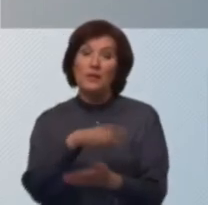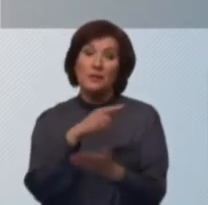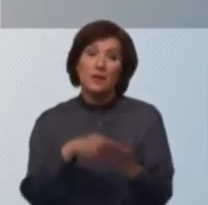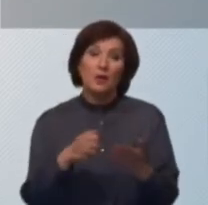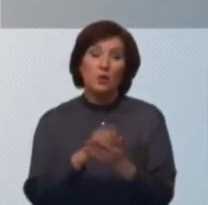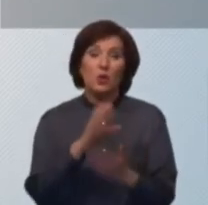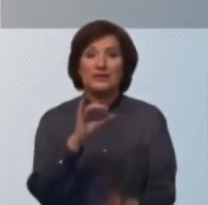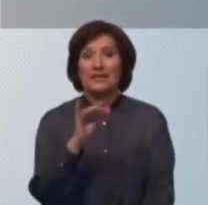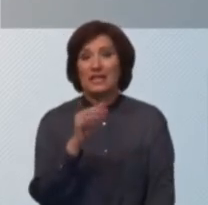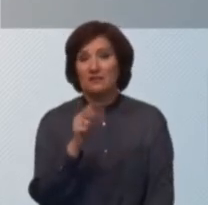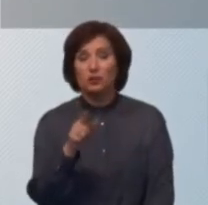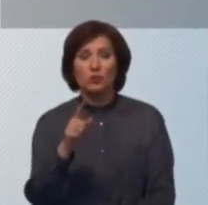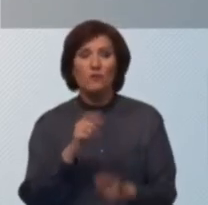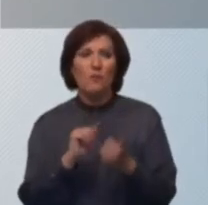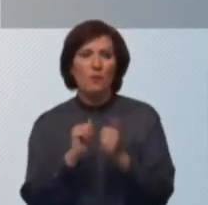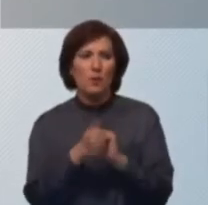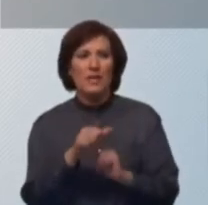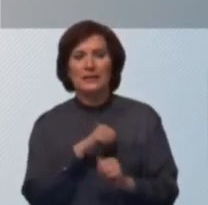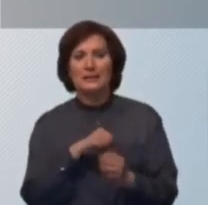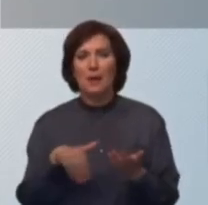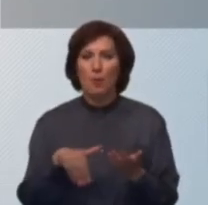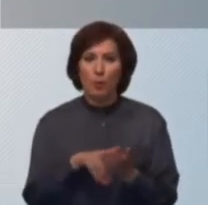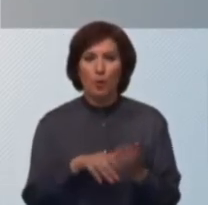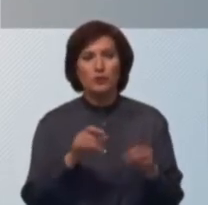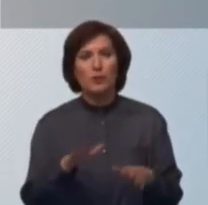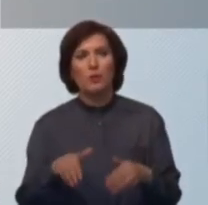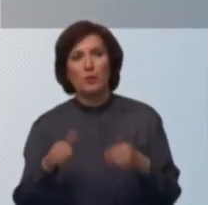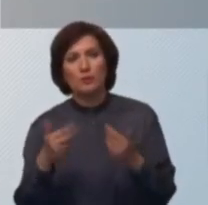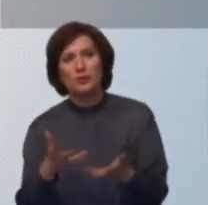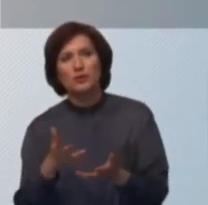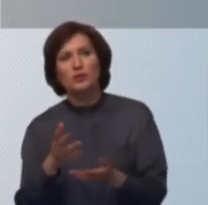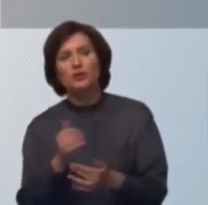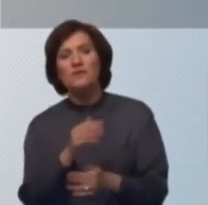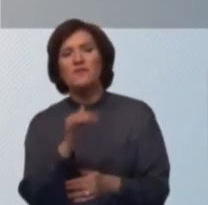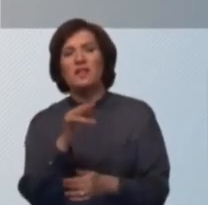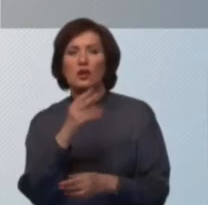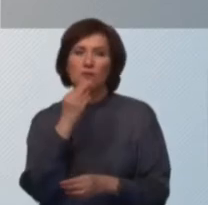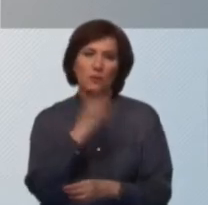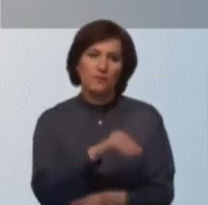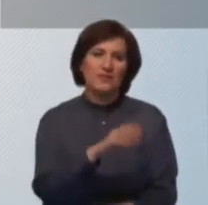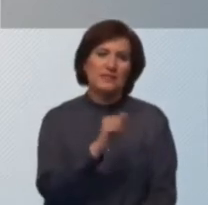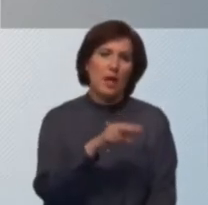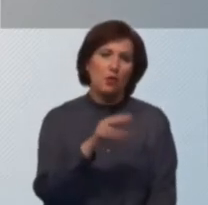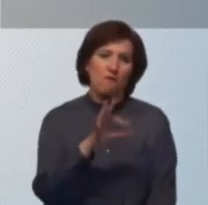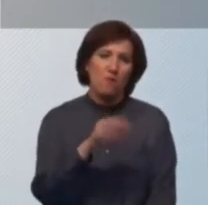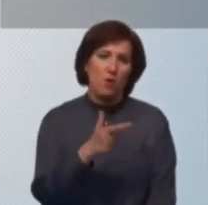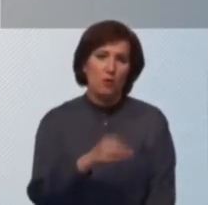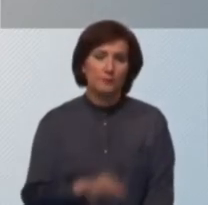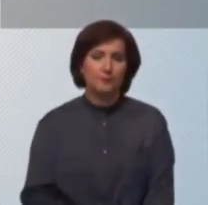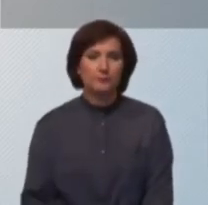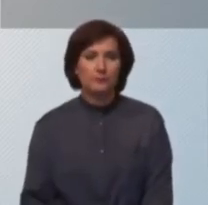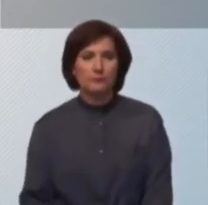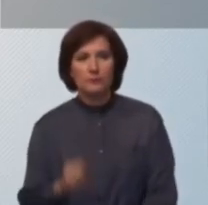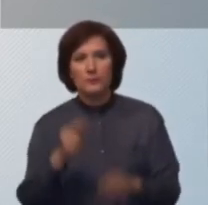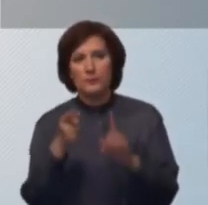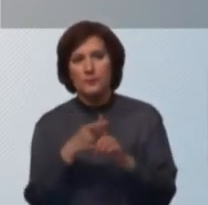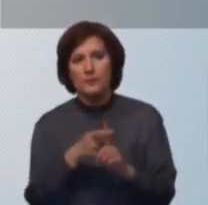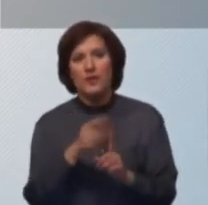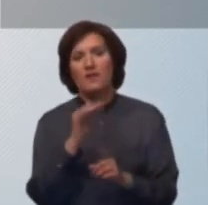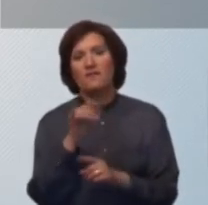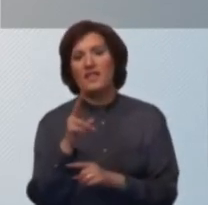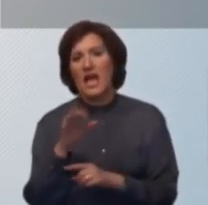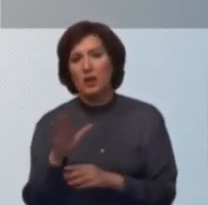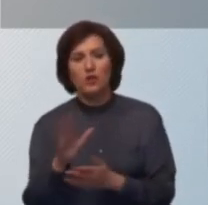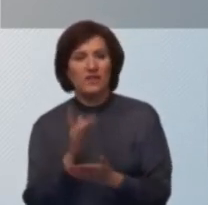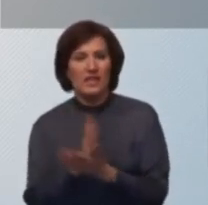Олександра Санкевича. Чому ви приміняли самопоміч на пропозицію і чим Борис Філатов краще за Андрія Садового? Ну,